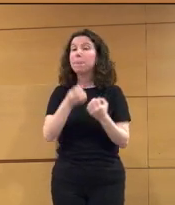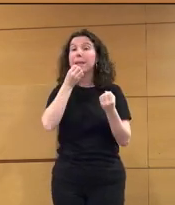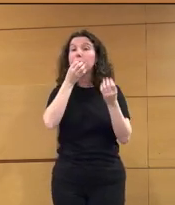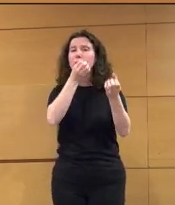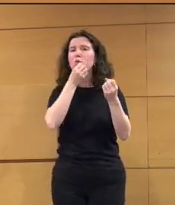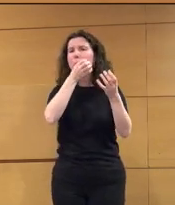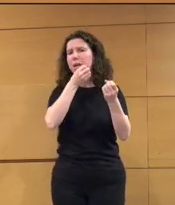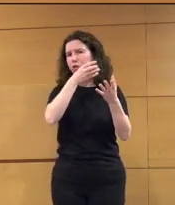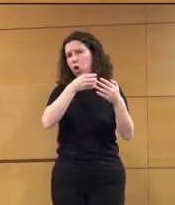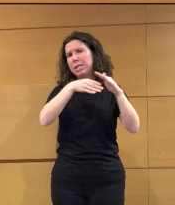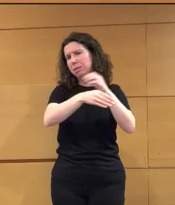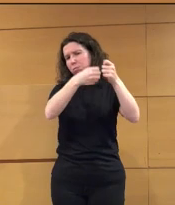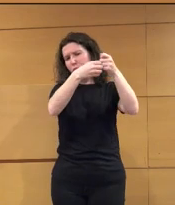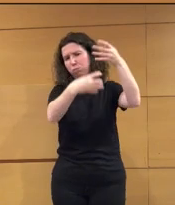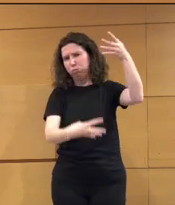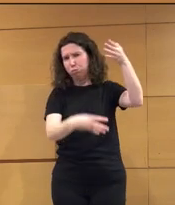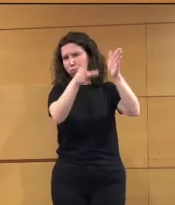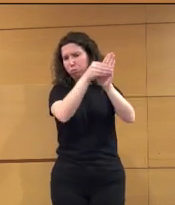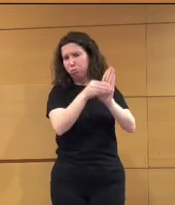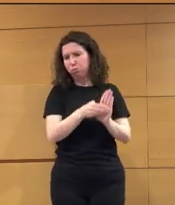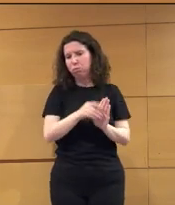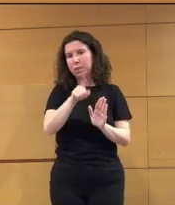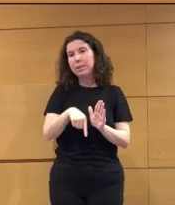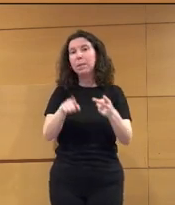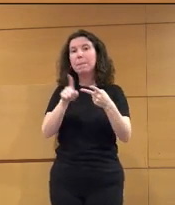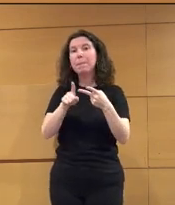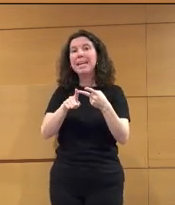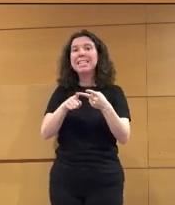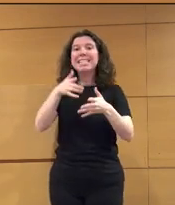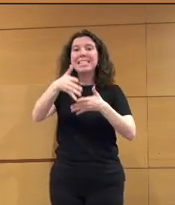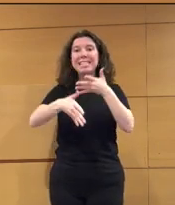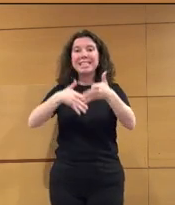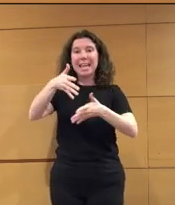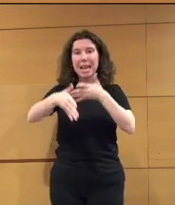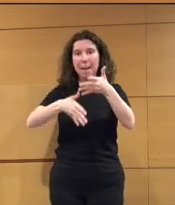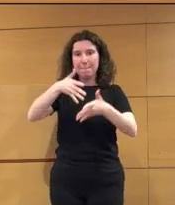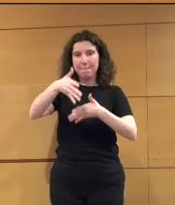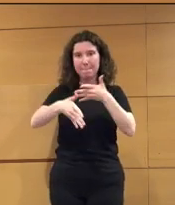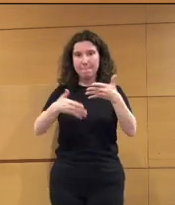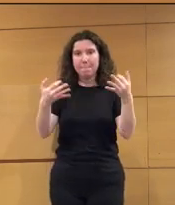sobre accessibilitat. Us convido també a mirar el Signem. El trobareu a